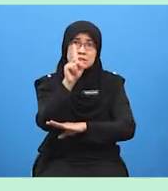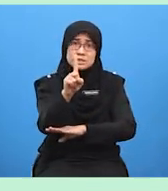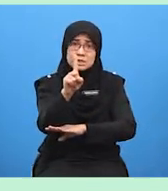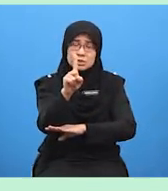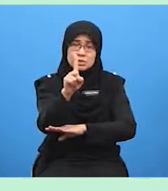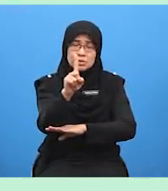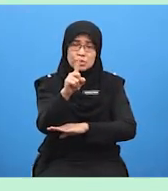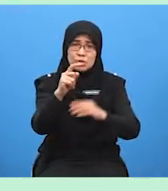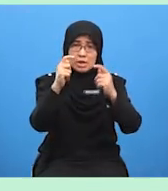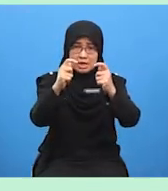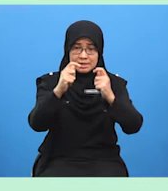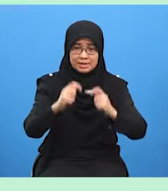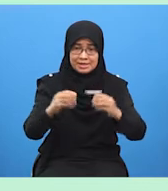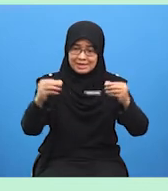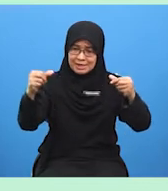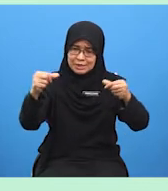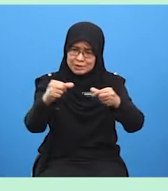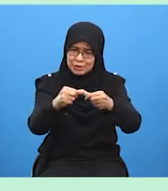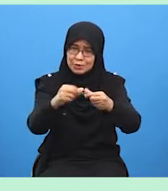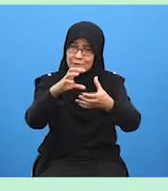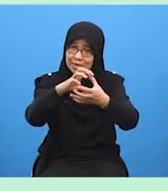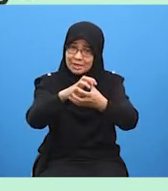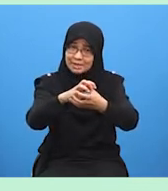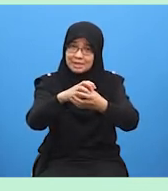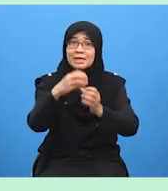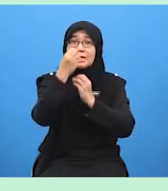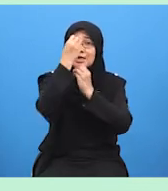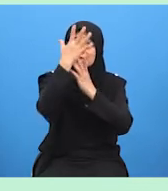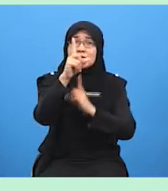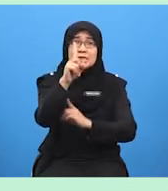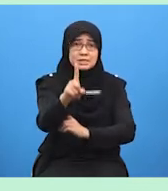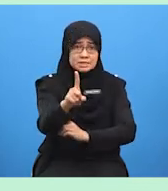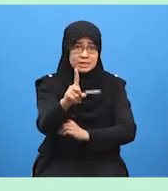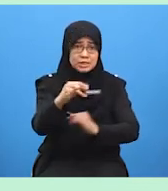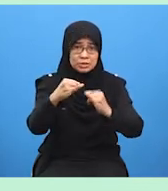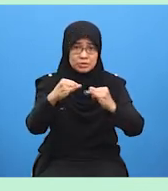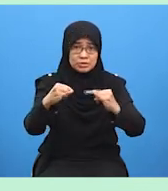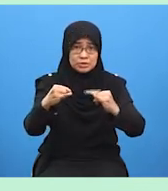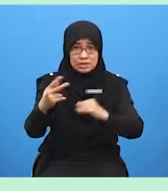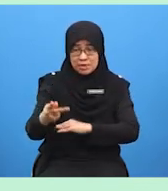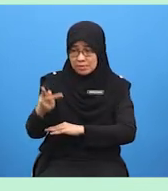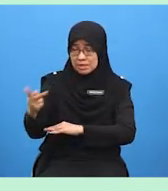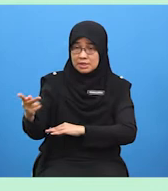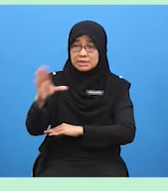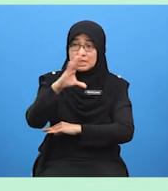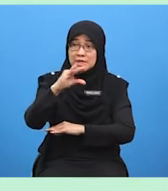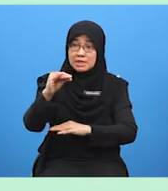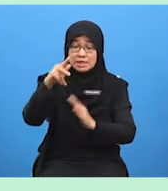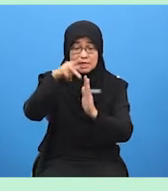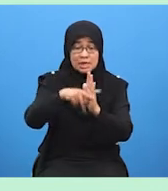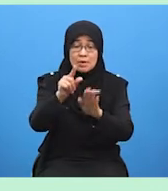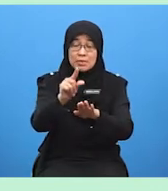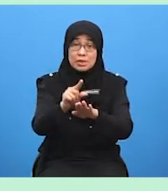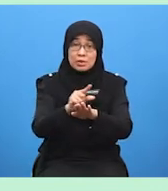satu teknik cantuman. Keempat, menerangkan satu jenis perkakasan dan